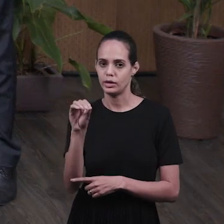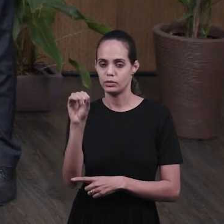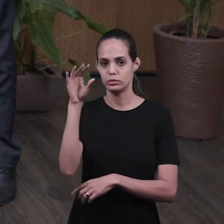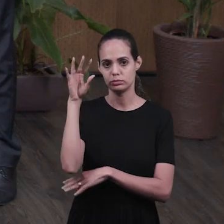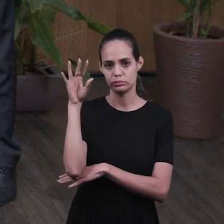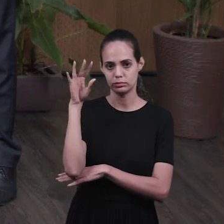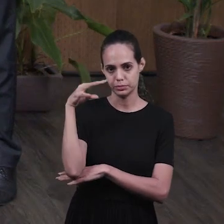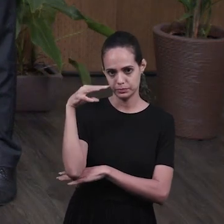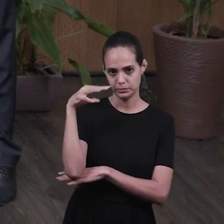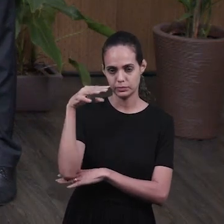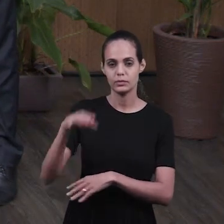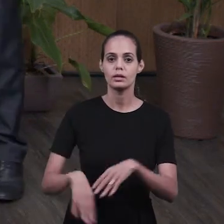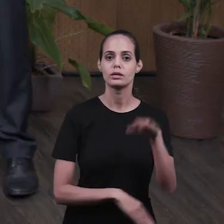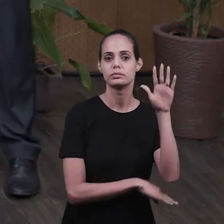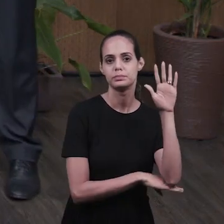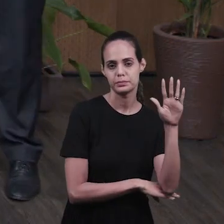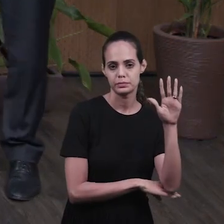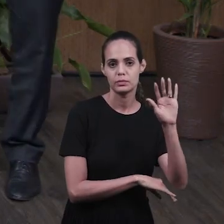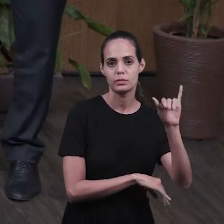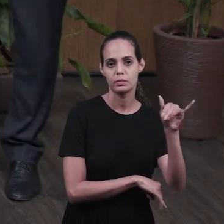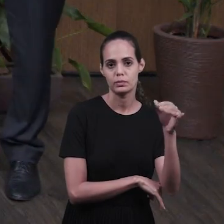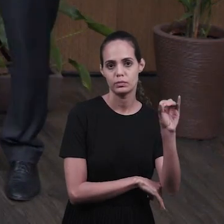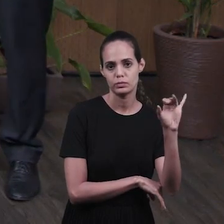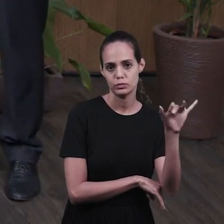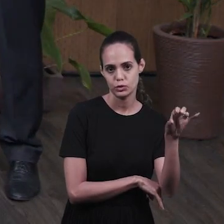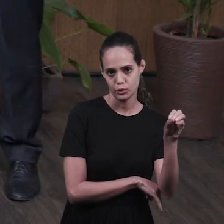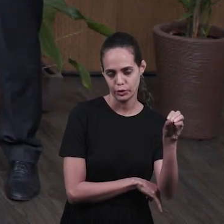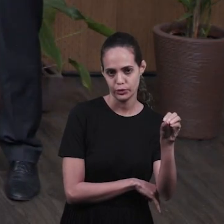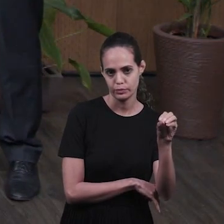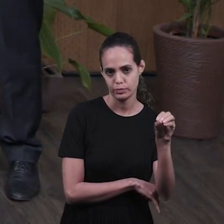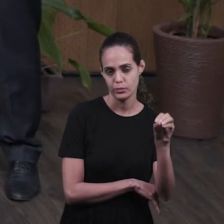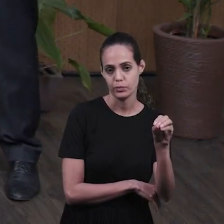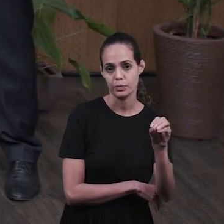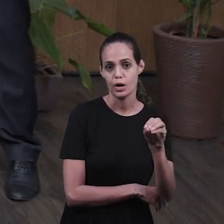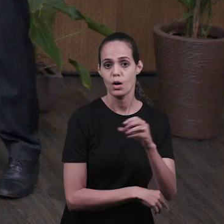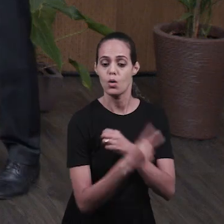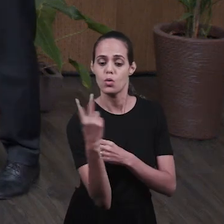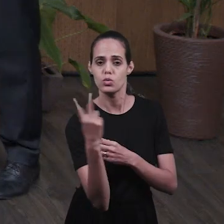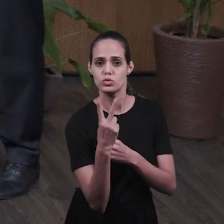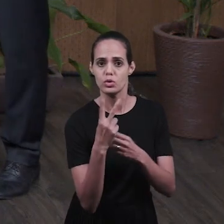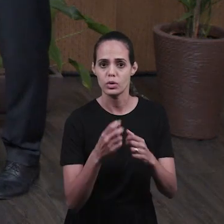texte biblique, dans la consommation de ce monde,